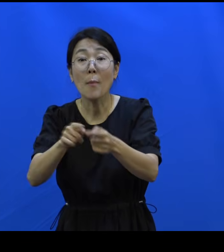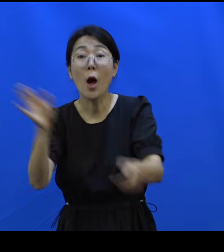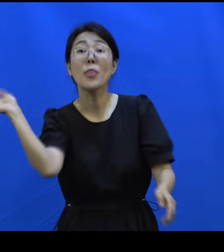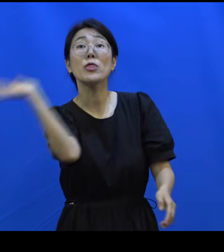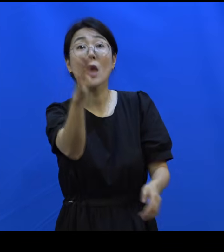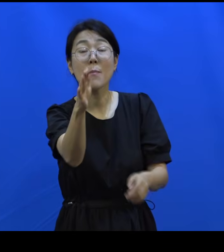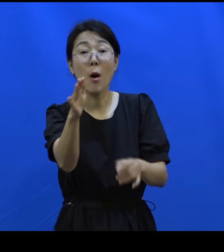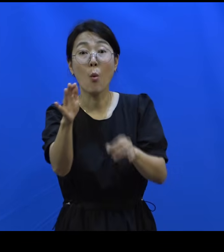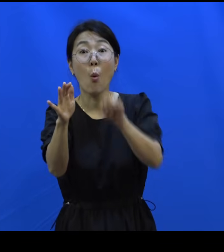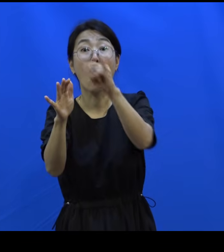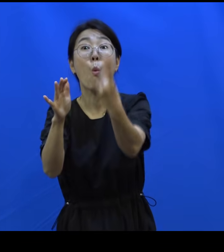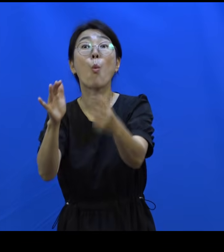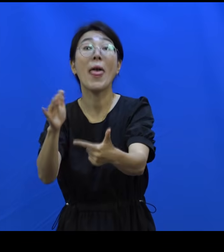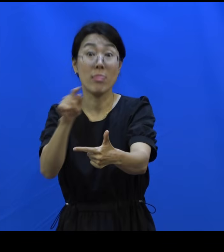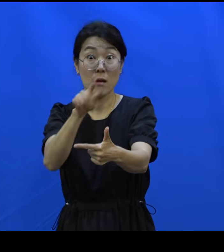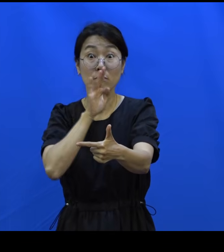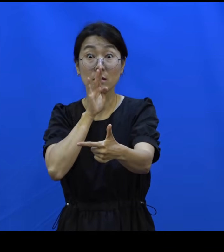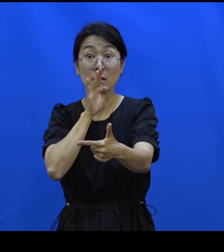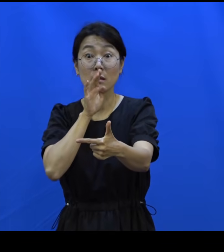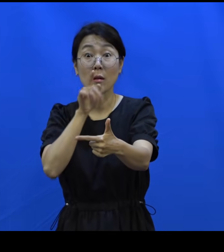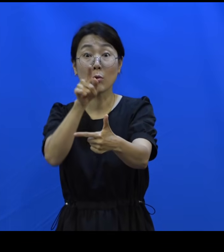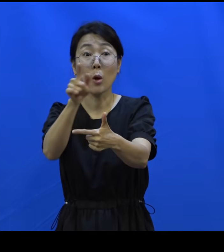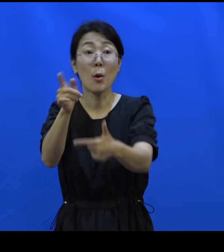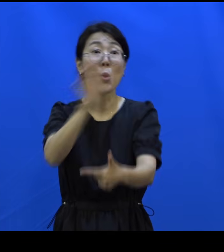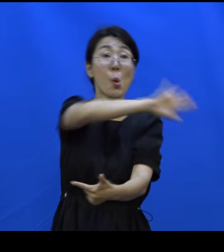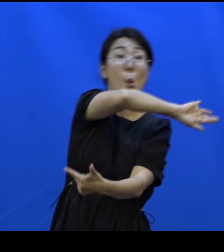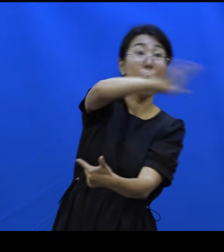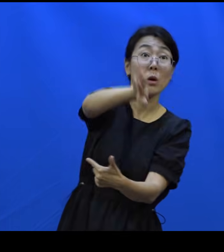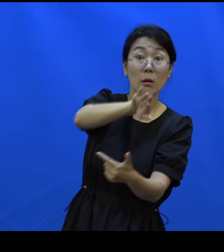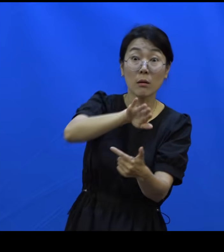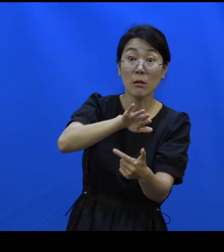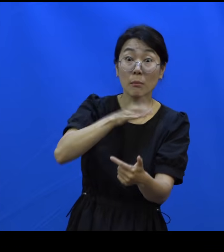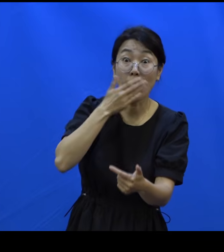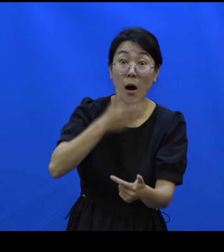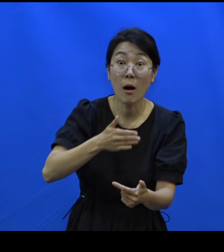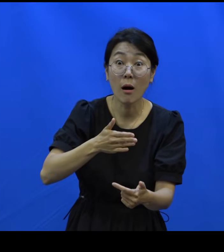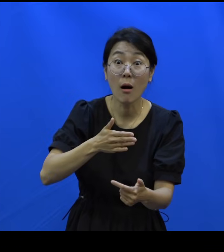근데 오른밤을 치거든 이랬거든요. 이 말은 뭐냐면,